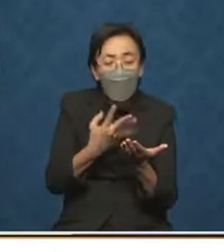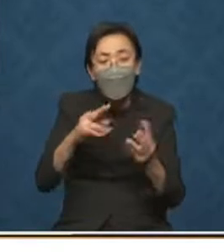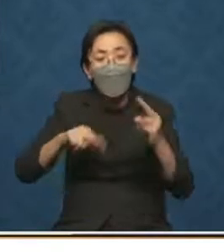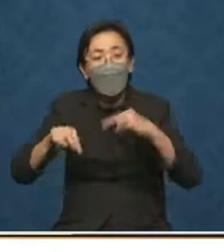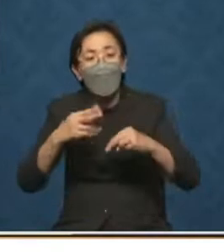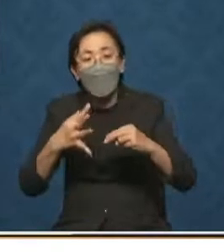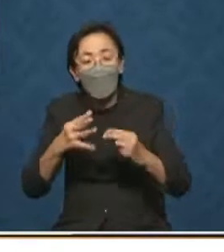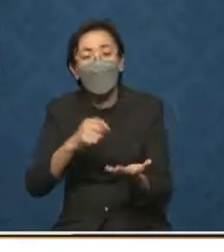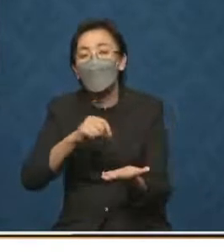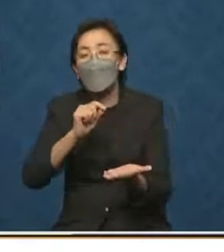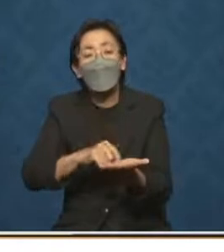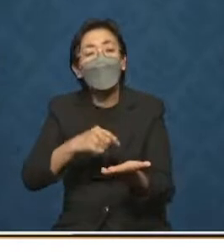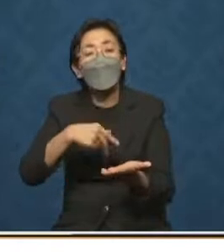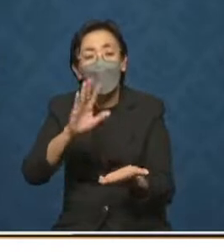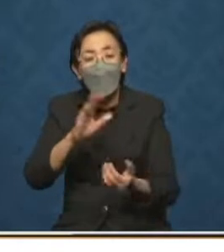อเลย